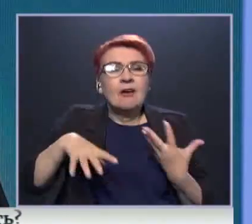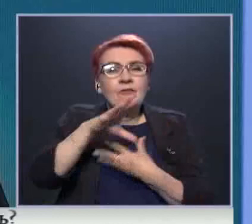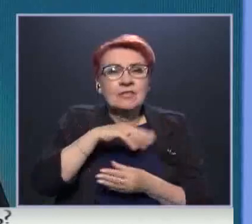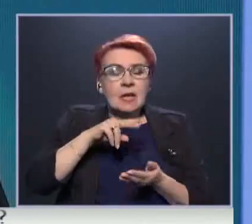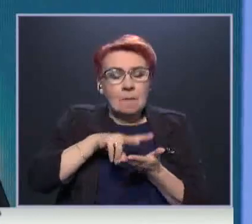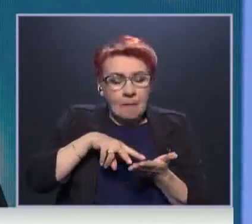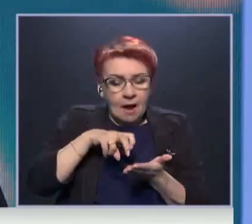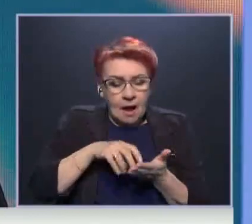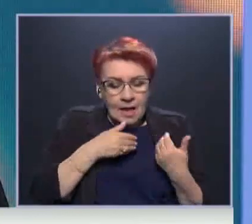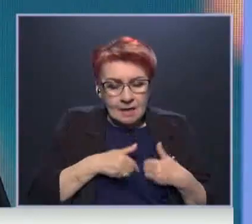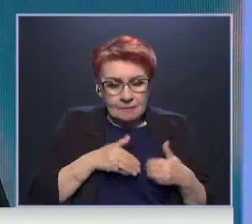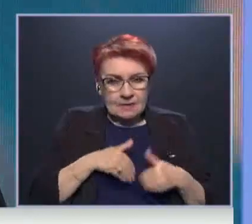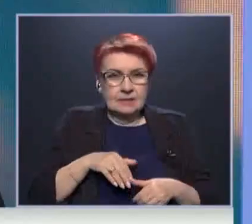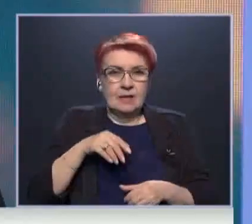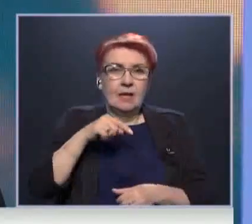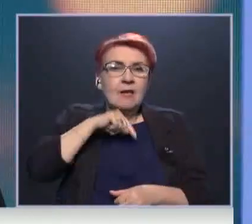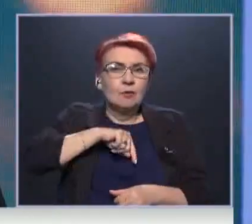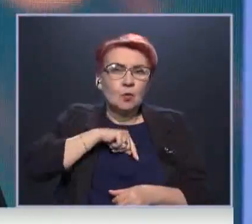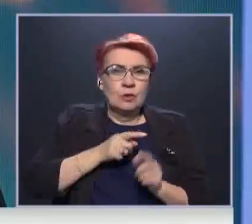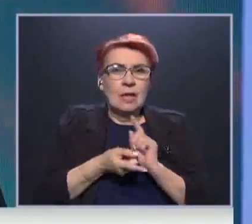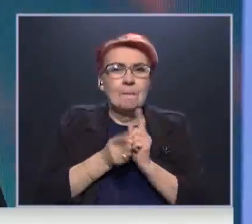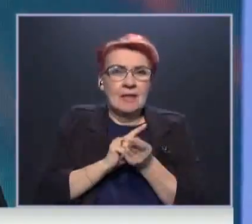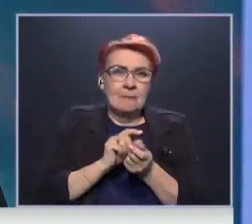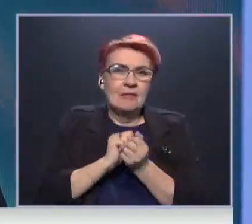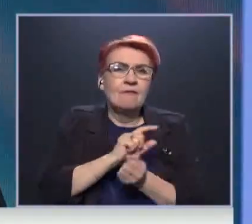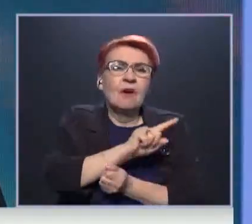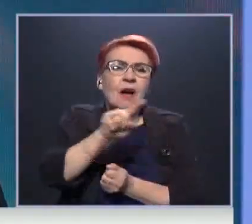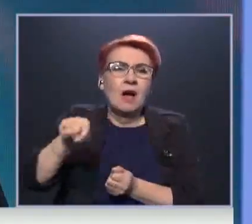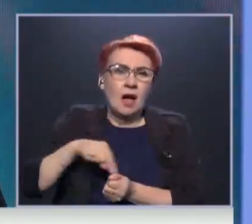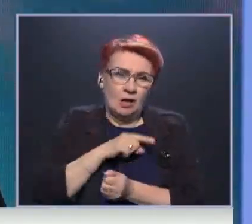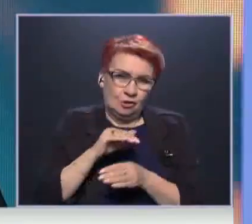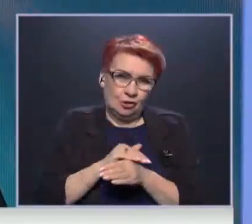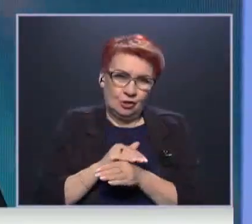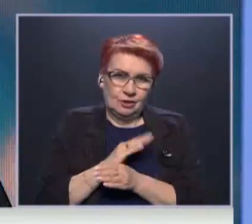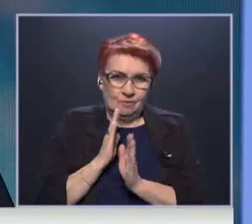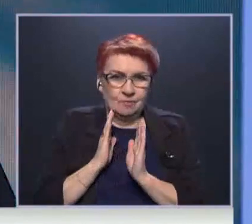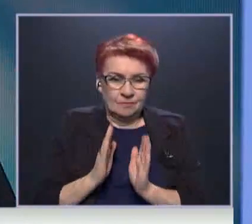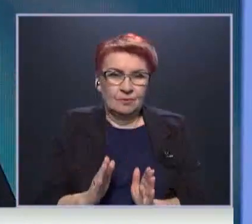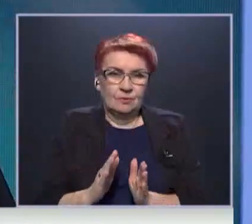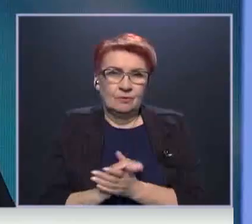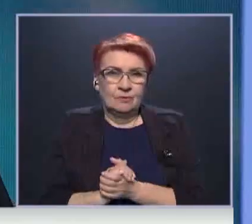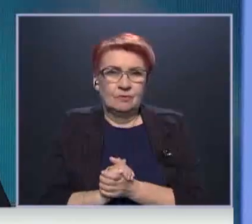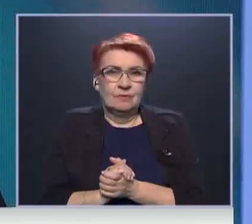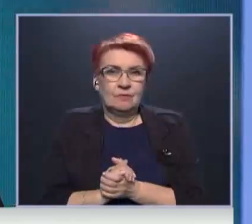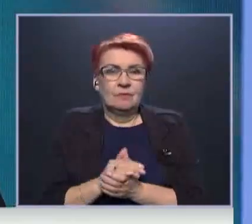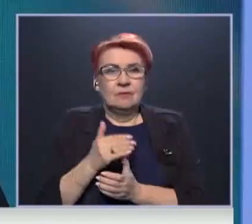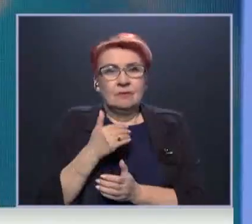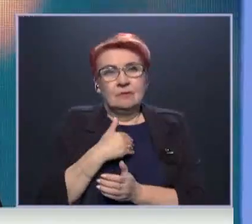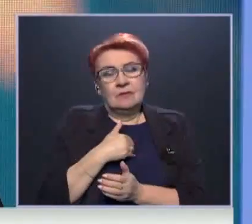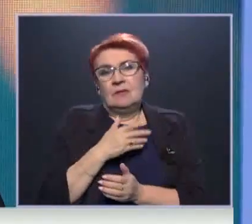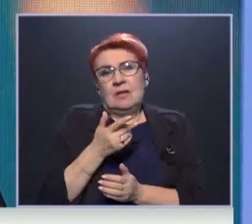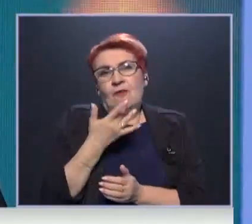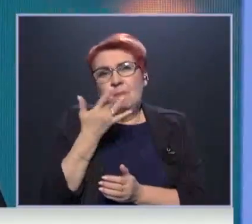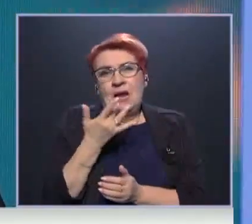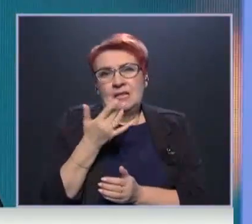когда внутренние перемены в людях произойдут. Я не берусь быть экспертом в